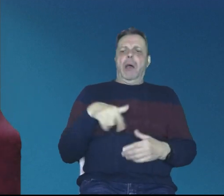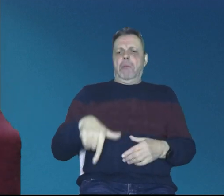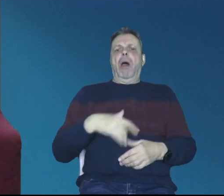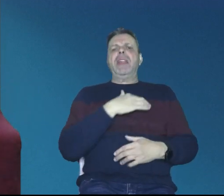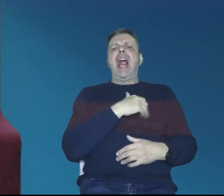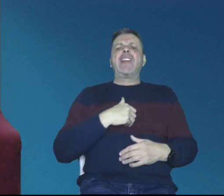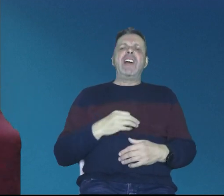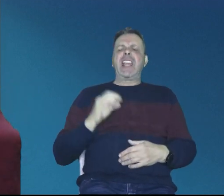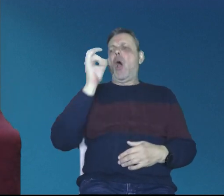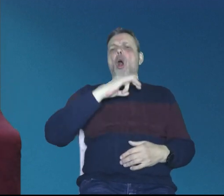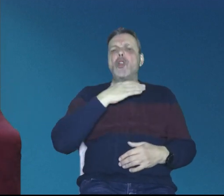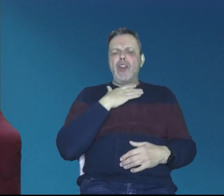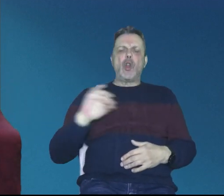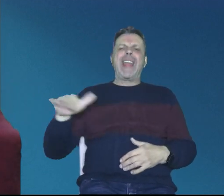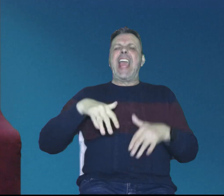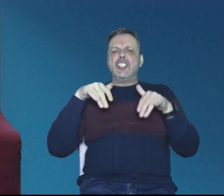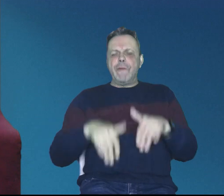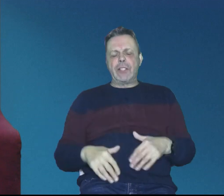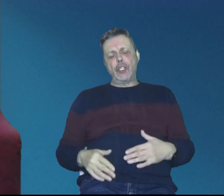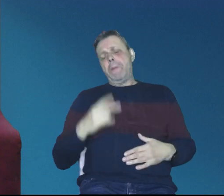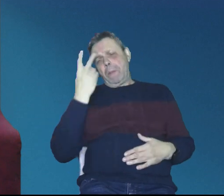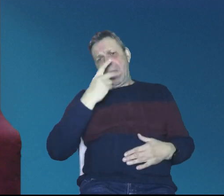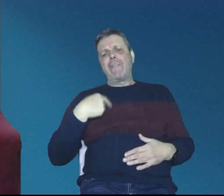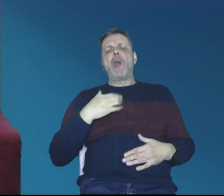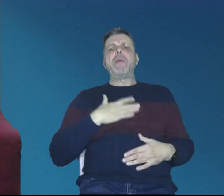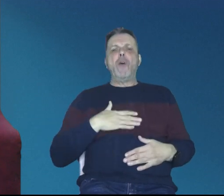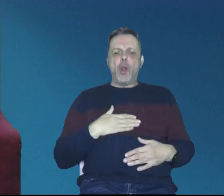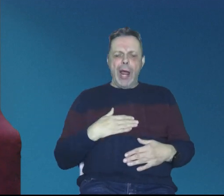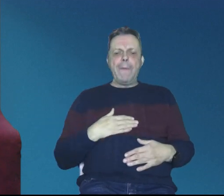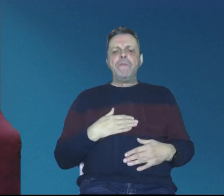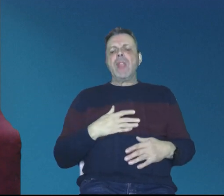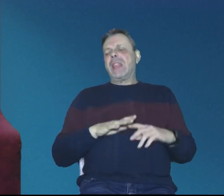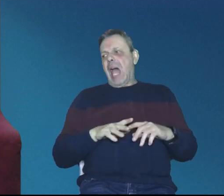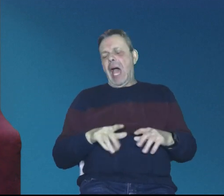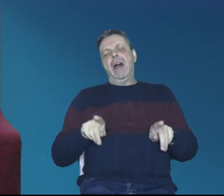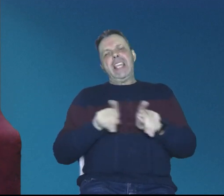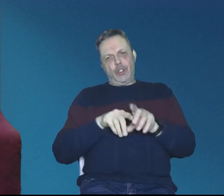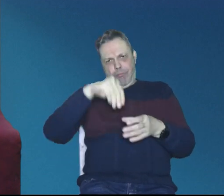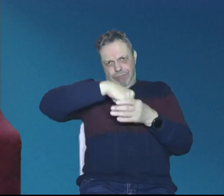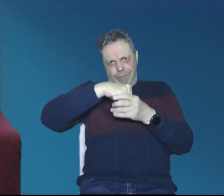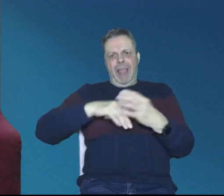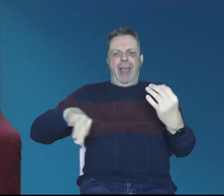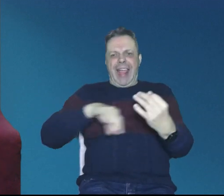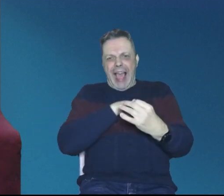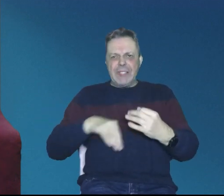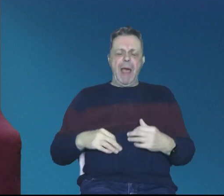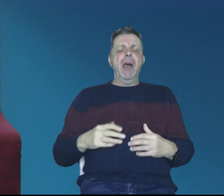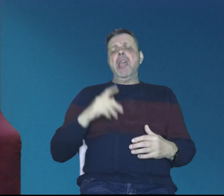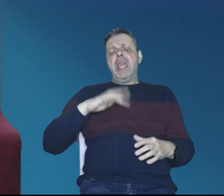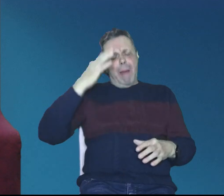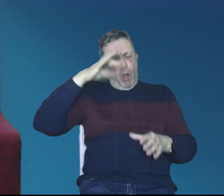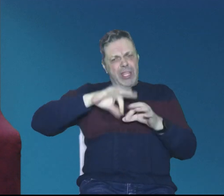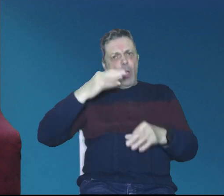svakom slučaju na hrvatskom osnovne škole, vrtići. Naravno, voljela bih da ostanemo u glazbenim vodama. Imam ideju za